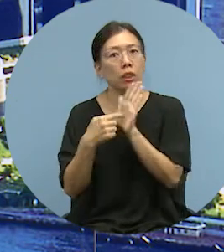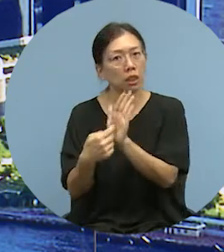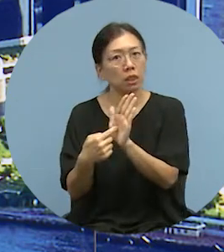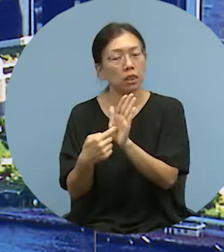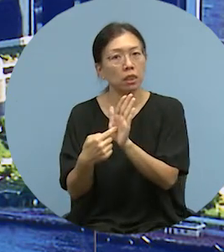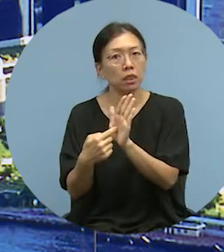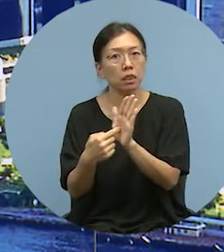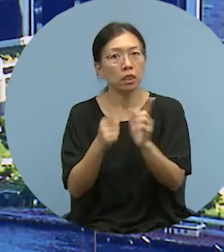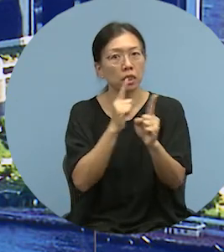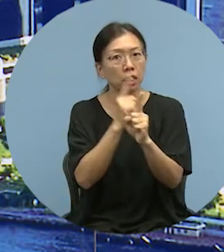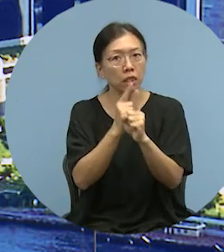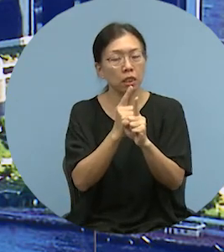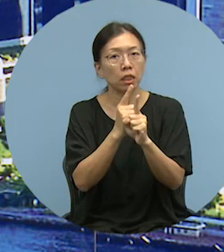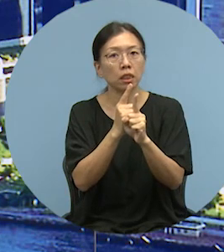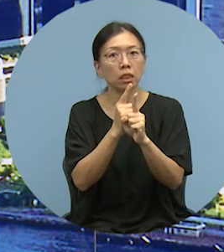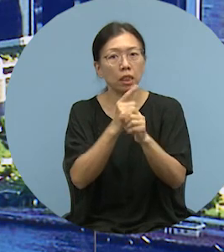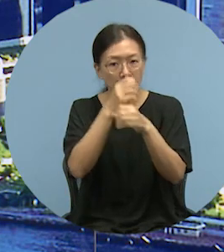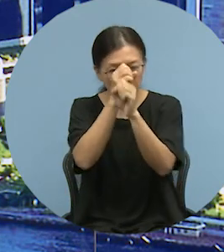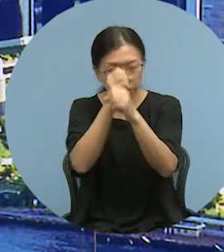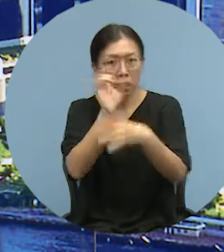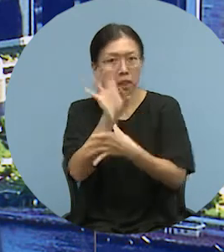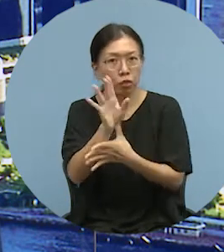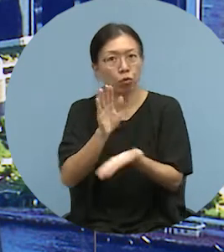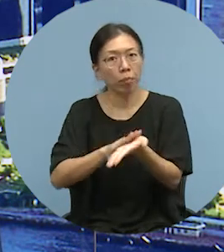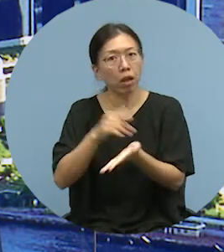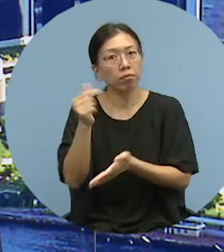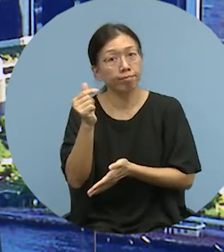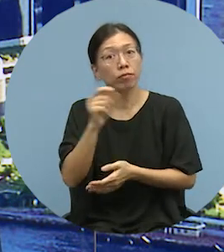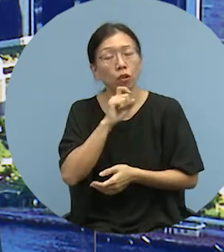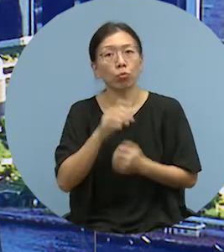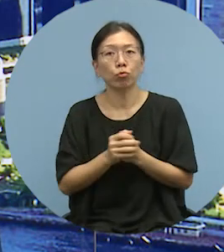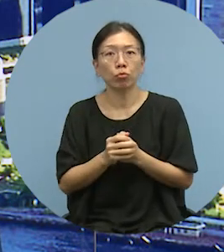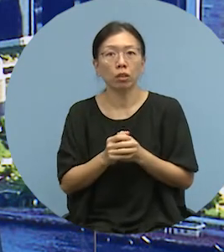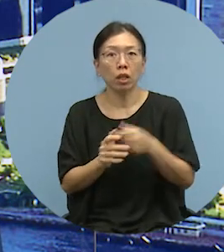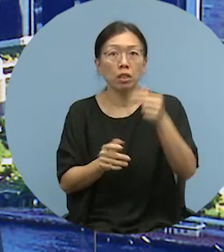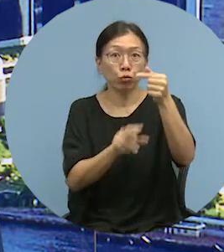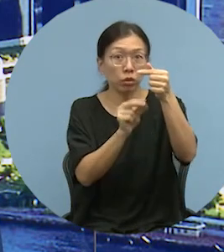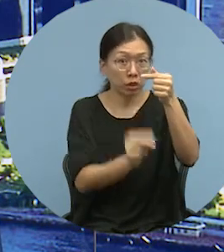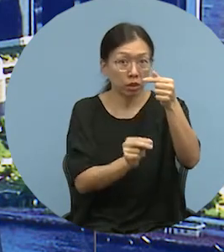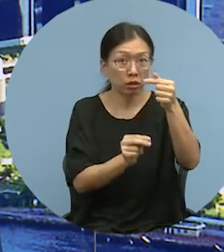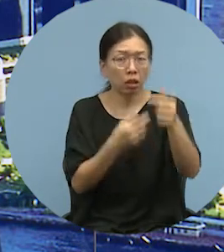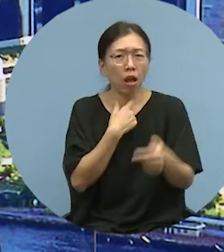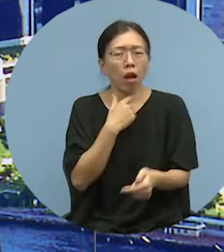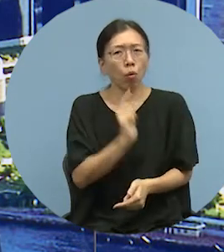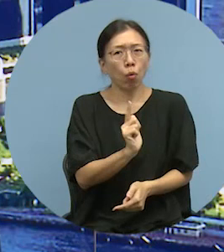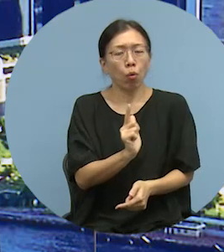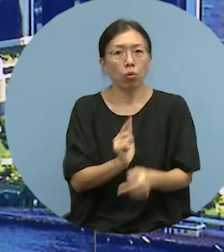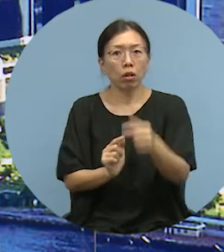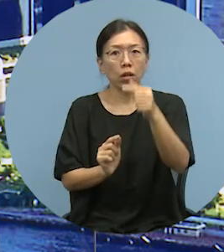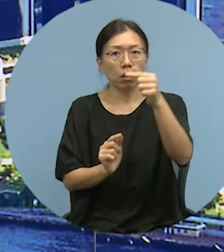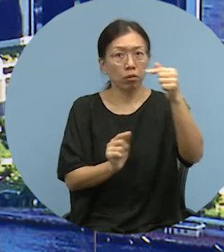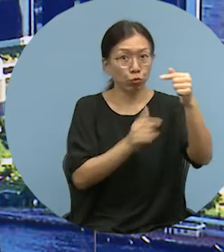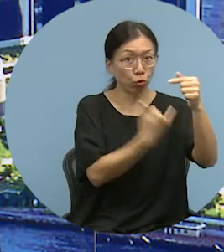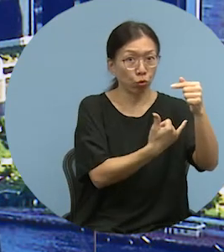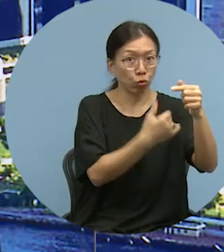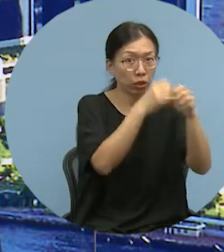測咧，就係可能係測到一個比較早期嘅個案啦。咁佢10月7號咧都開始有啲喉嚨痛嘅，10月6號檢測嗰時咧